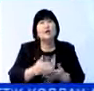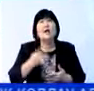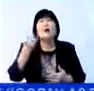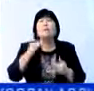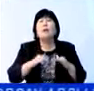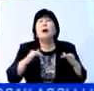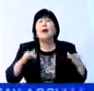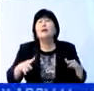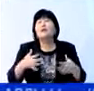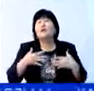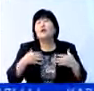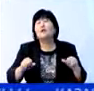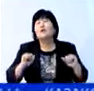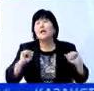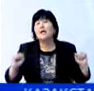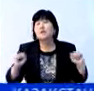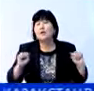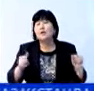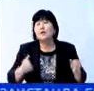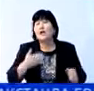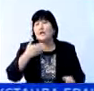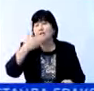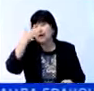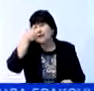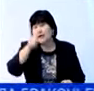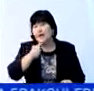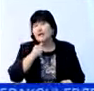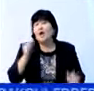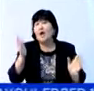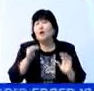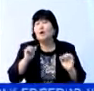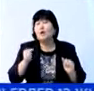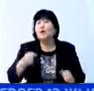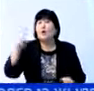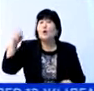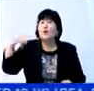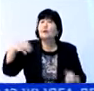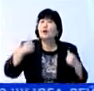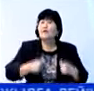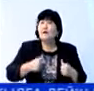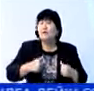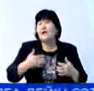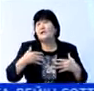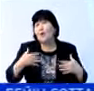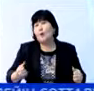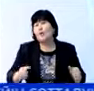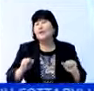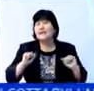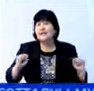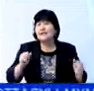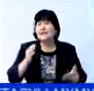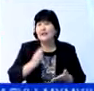Балабақшада күнделікті сауықтырылып, шынықтырылды. Жаз айларында ауа су күн ванналарымен емделіп сауықтырылады,